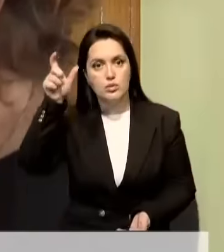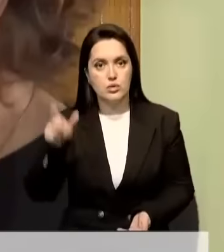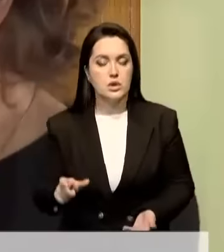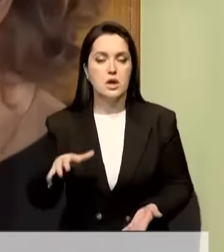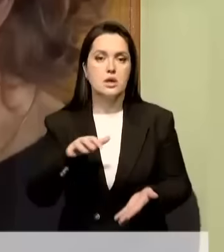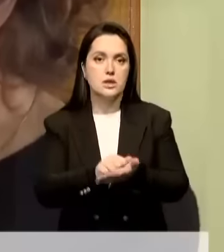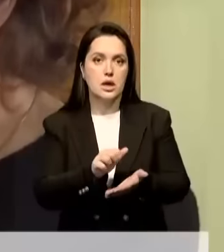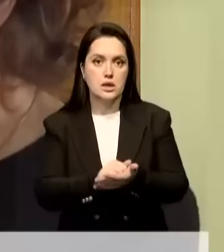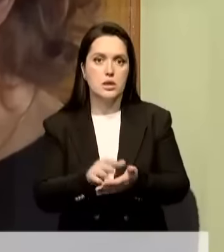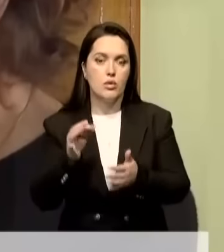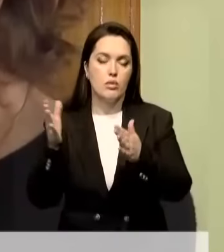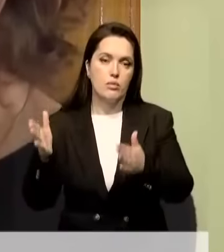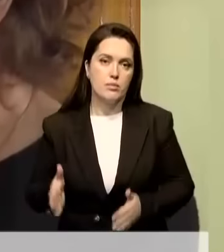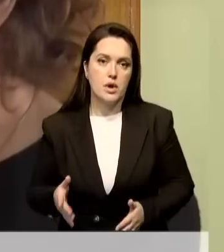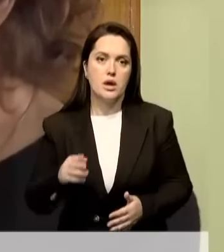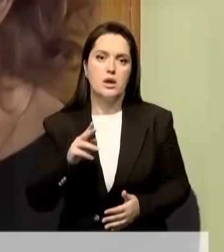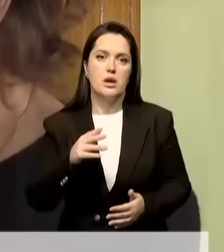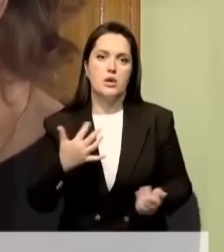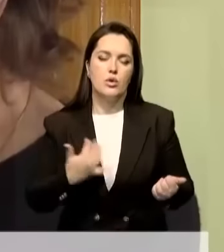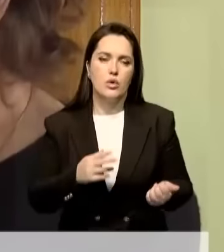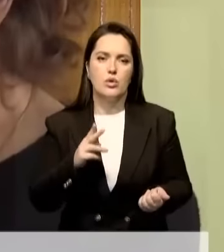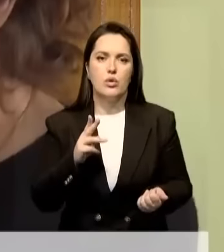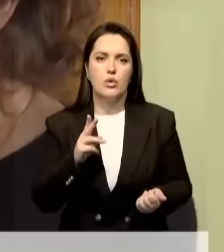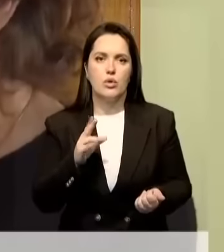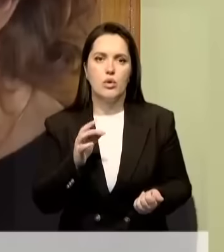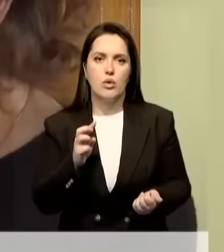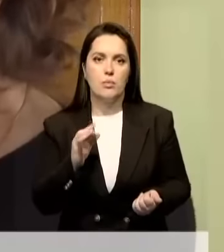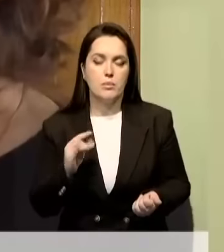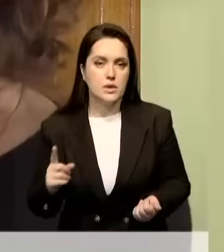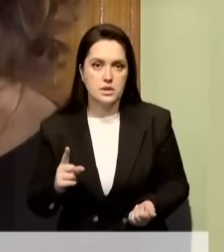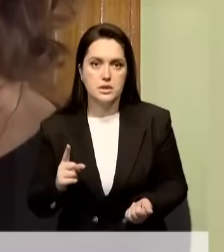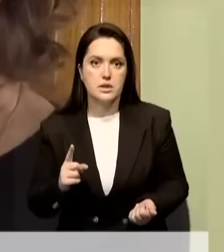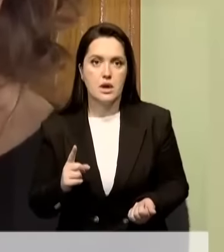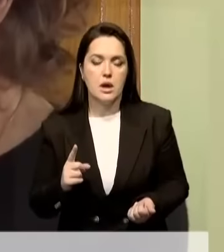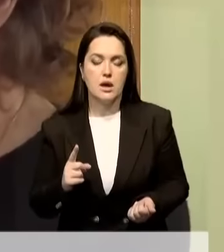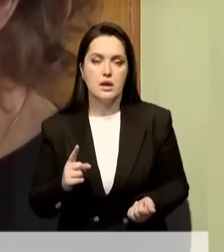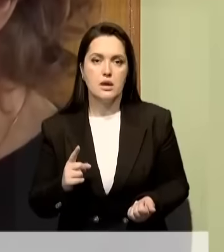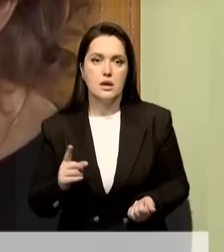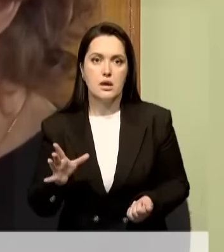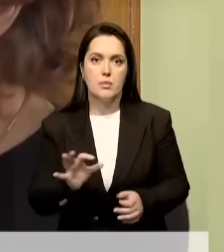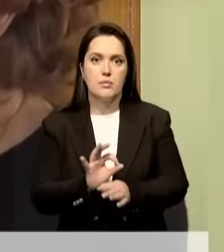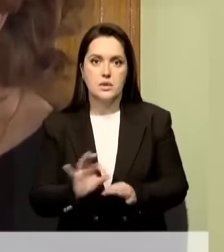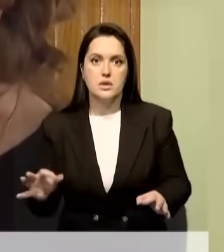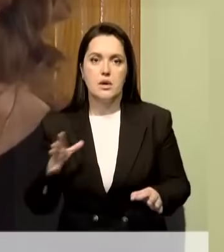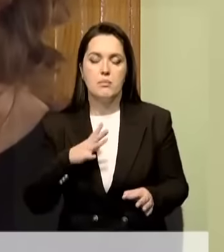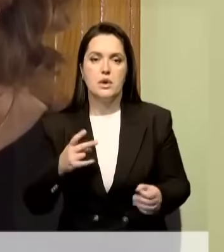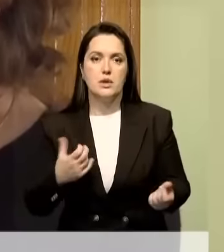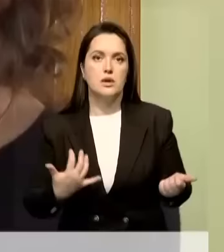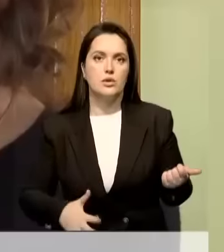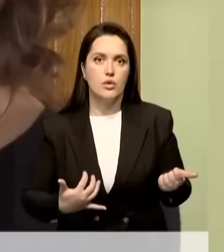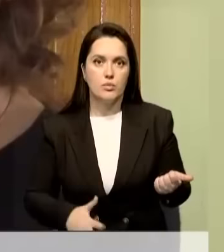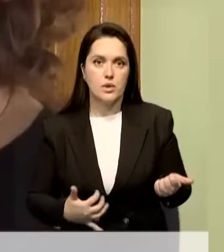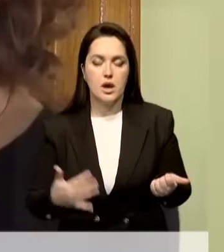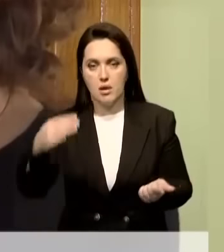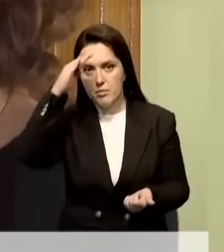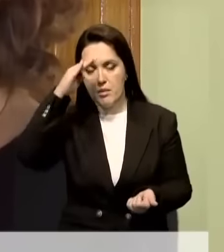вообще, потому что помимо куев, помимо кобыза, помимо… Он блистательно играл на домбре.